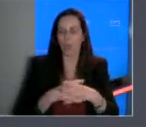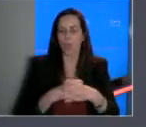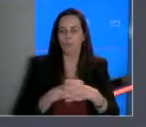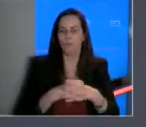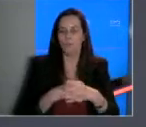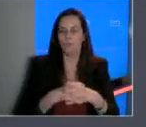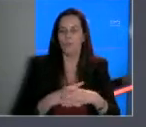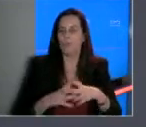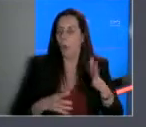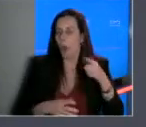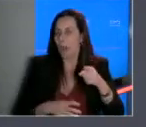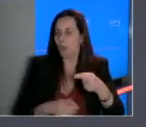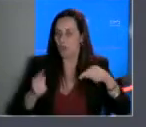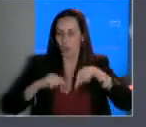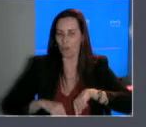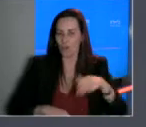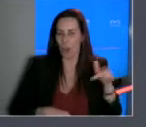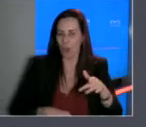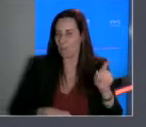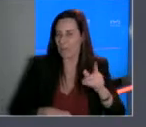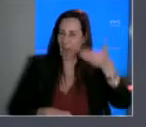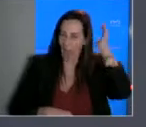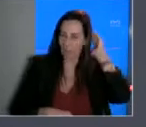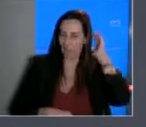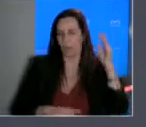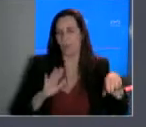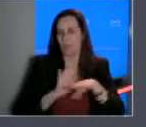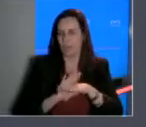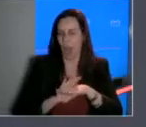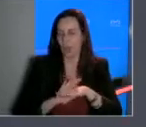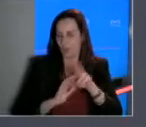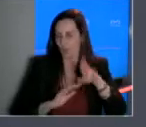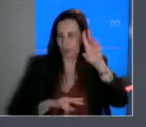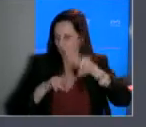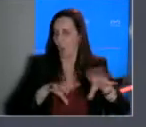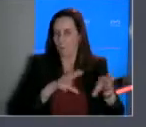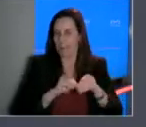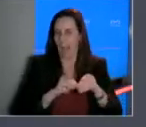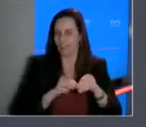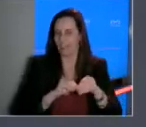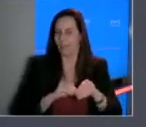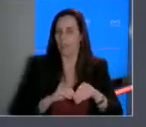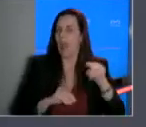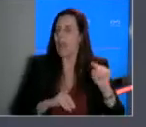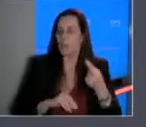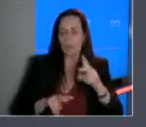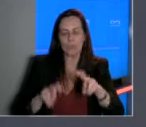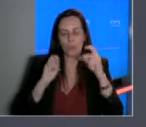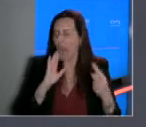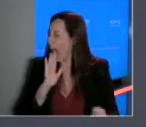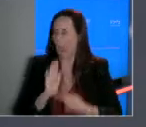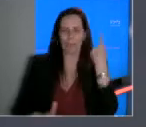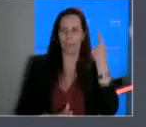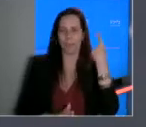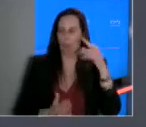לאומית. כנראה שיו"ר האופוזיציה יהיה יאיר לפיד, בתנאי שתלם ויש עתיד יישארו יחדיו. למרות ההזדמנות החד